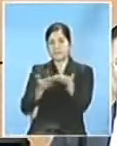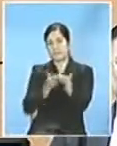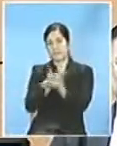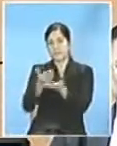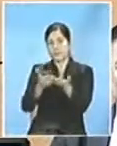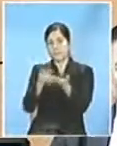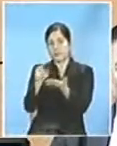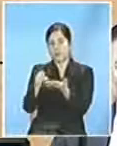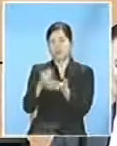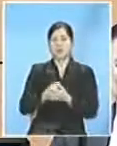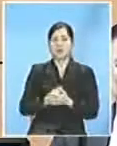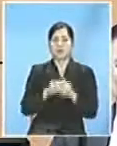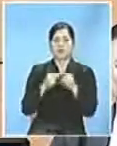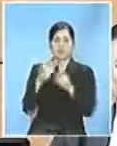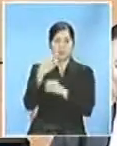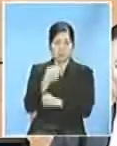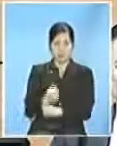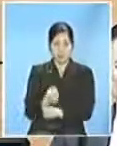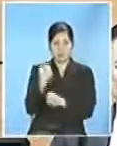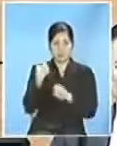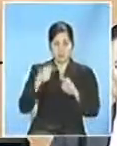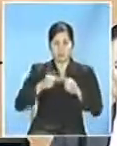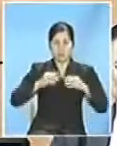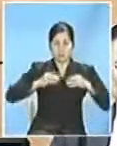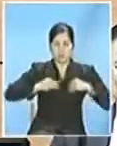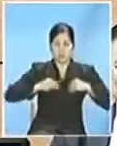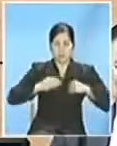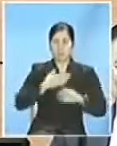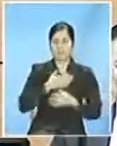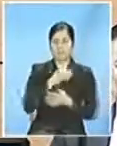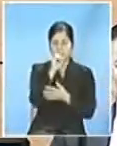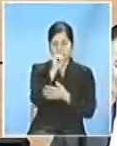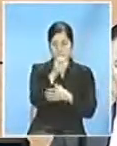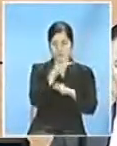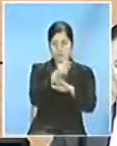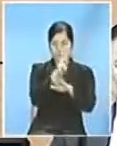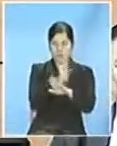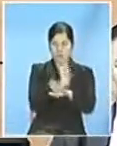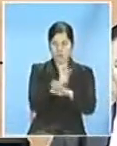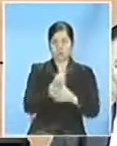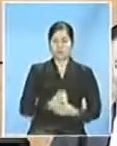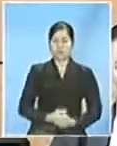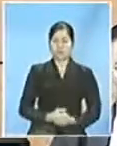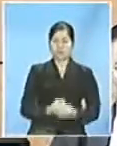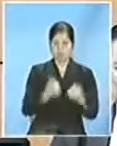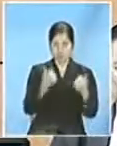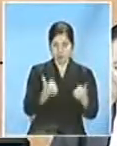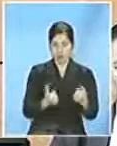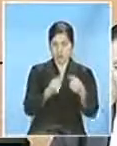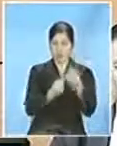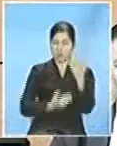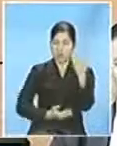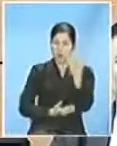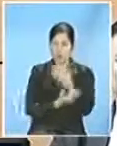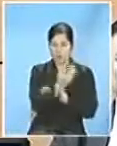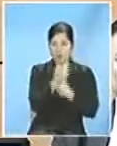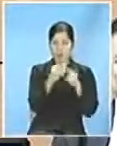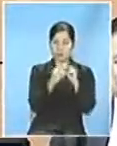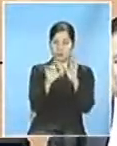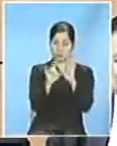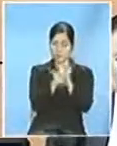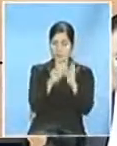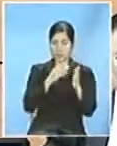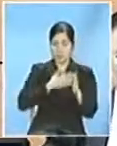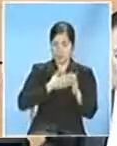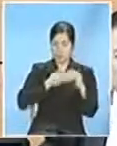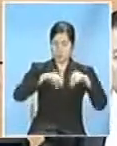าธิปัตย์ยินดีเข้าร่วมและผมเรียนกับท่านประธานครับว่านี่เป็นโอกาสสุดท้ายที่จะเดินหน้าเรื่องนี้